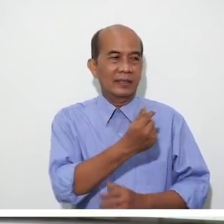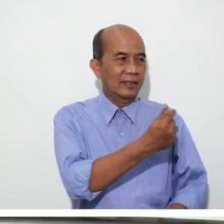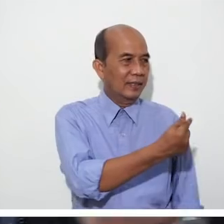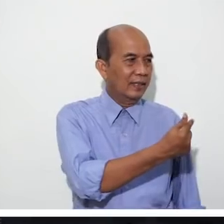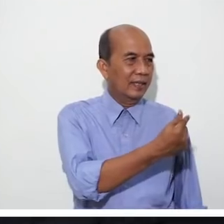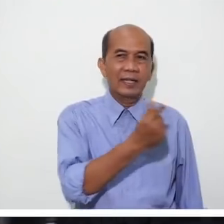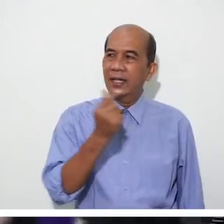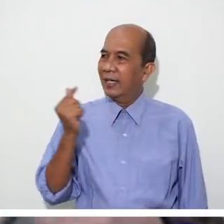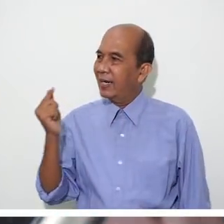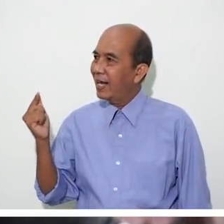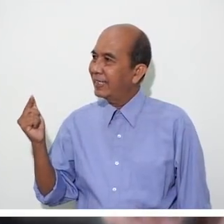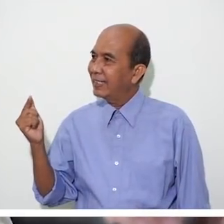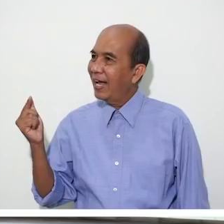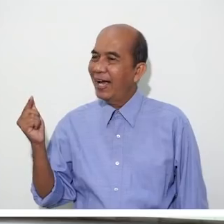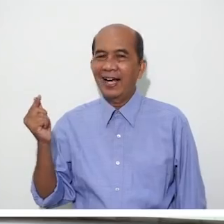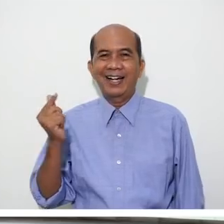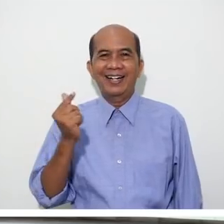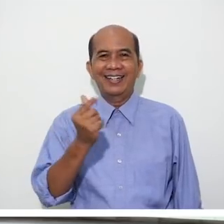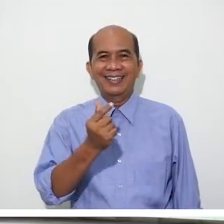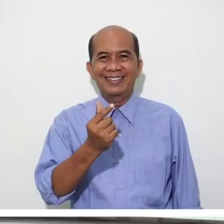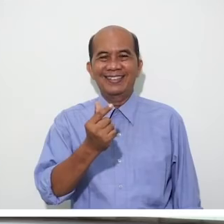kita, orang yang di kanan kita.